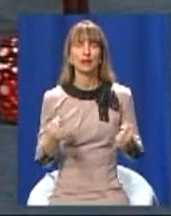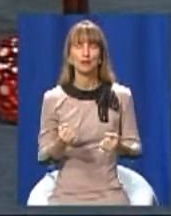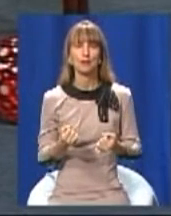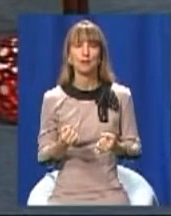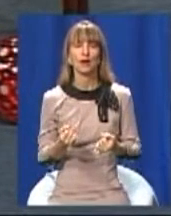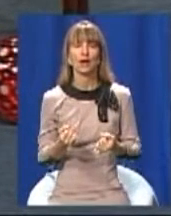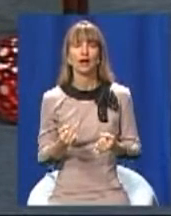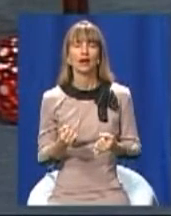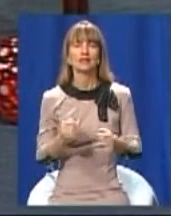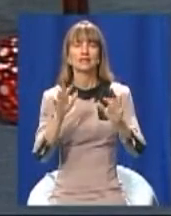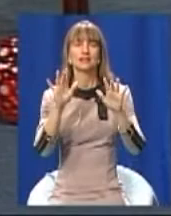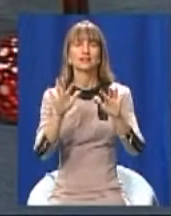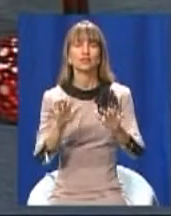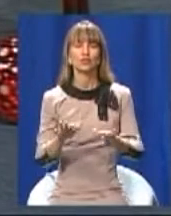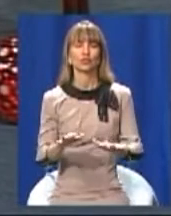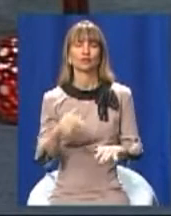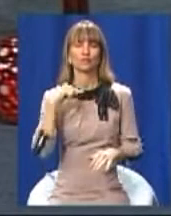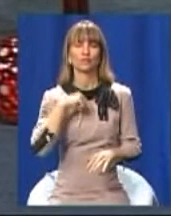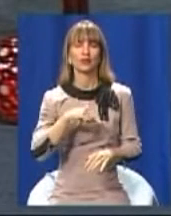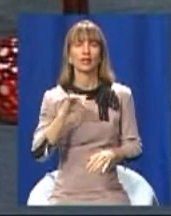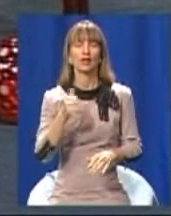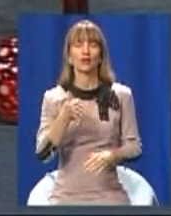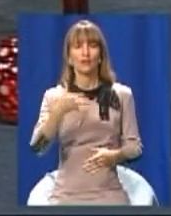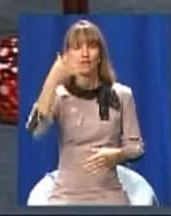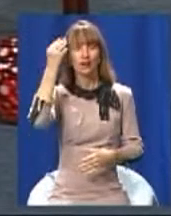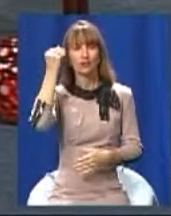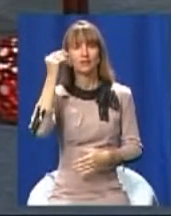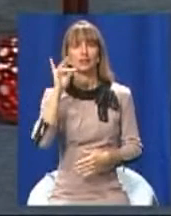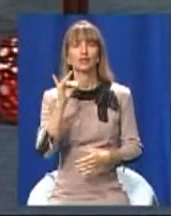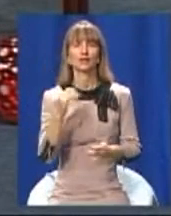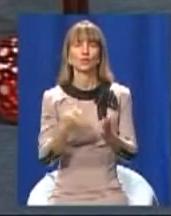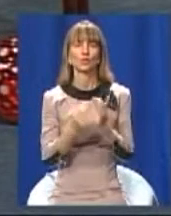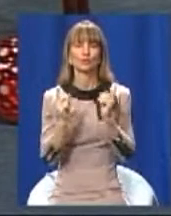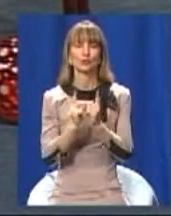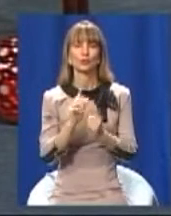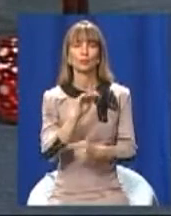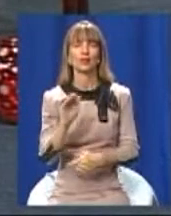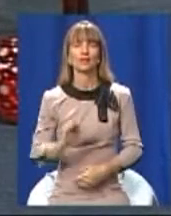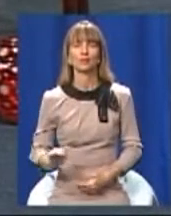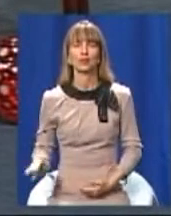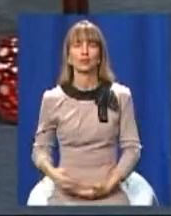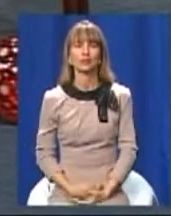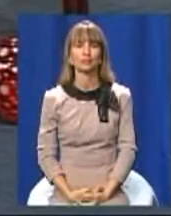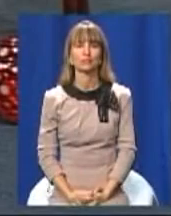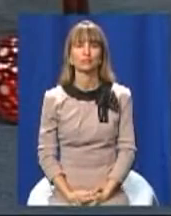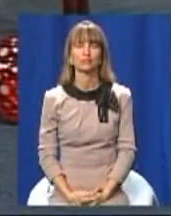взагалі, сніжних таких емоцій та гарних вражень. І до зустрічі! Бувайте, малята!